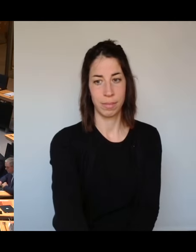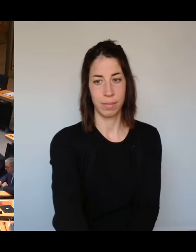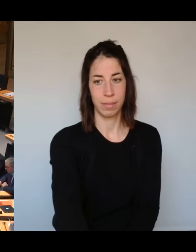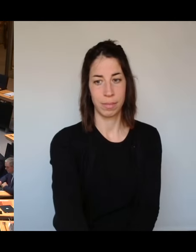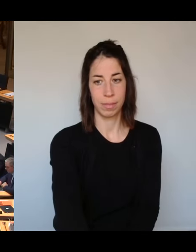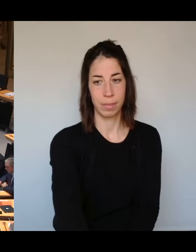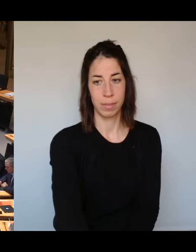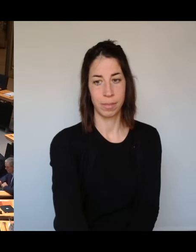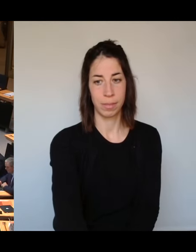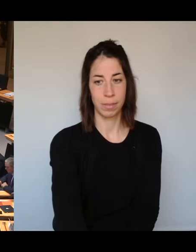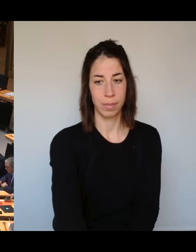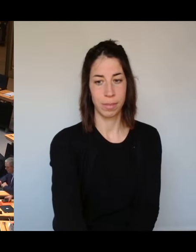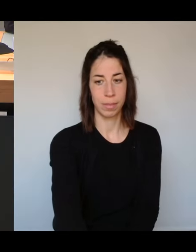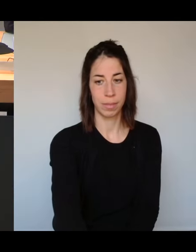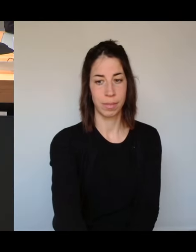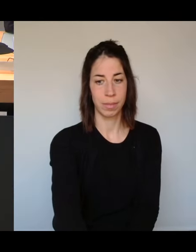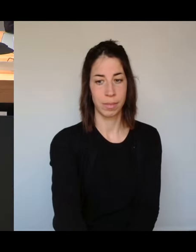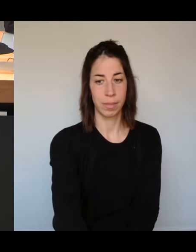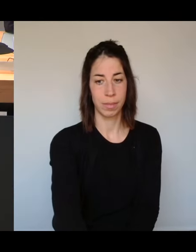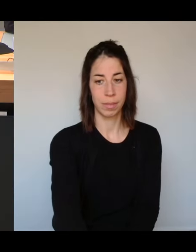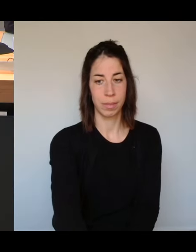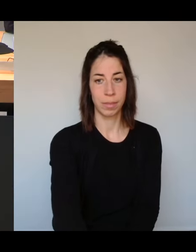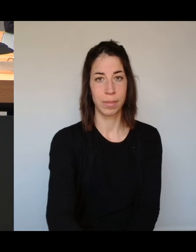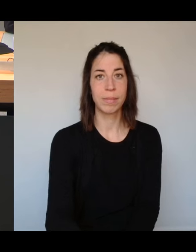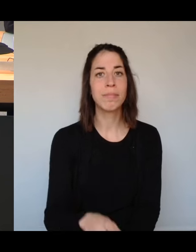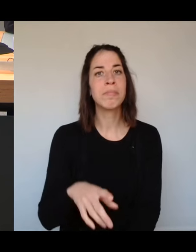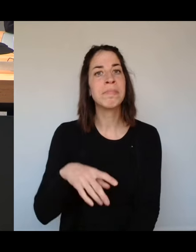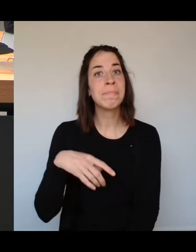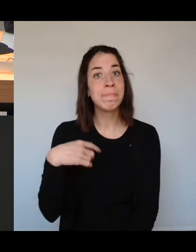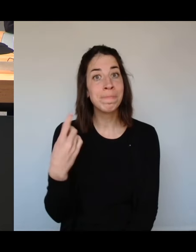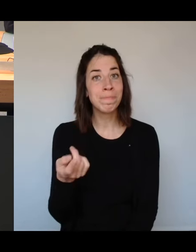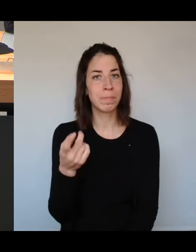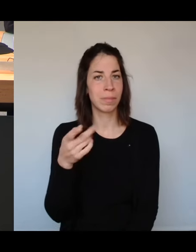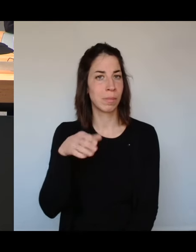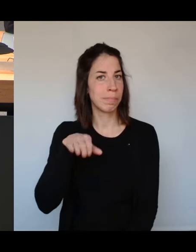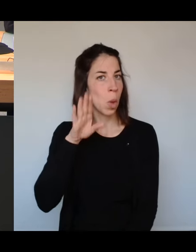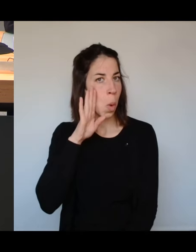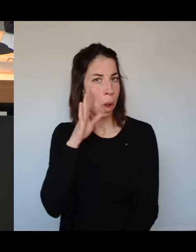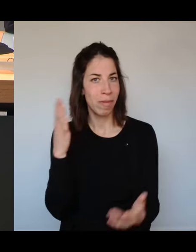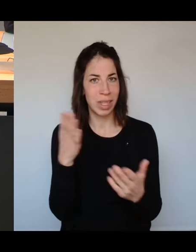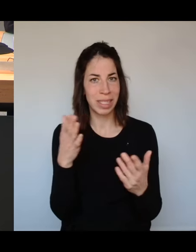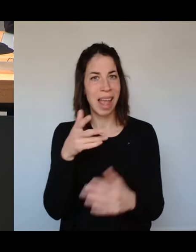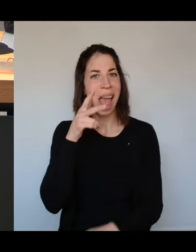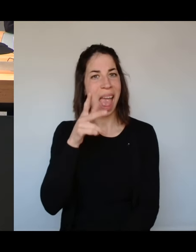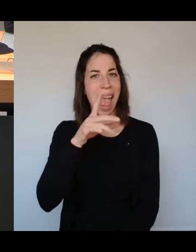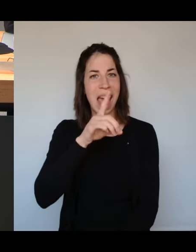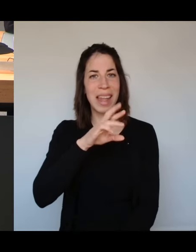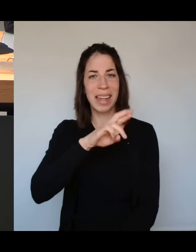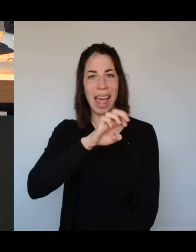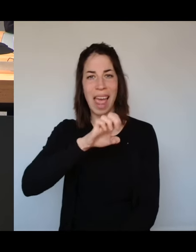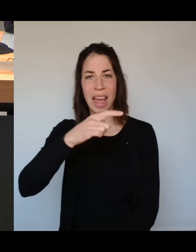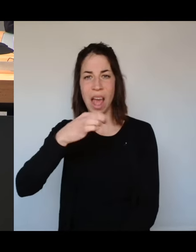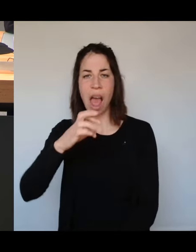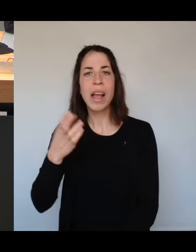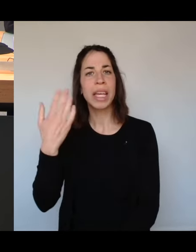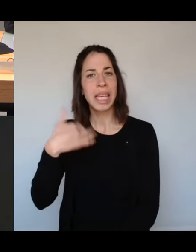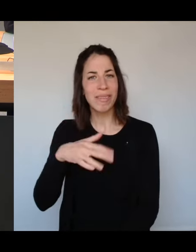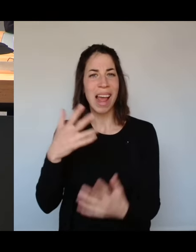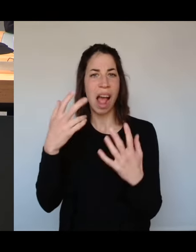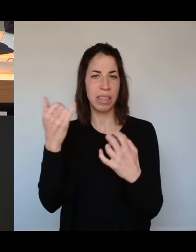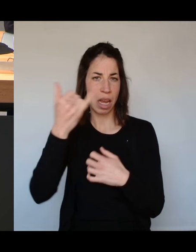Und dann haben wir gehört, wie wir von Herrn Dregger noch mal in die 80er Jahre zurückgeführt wurden und die Rolle von Herrn